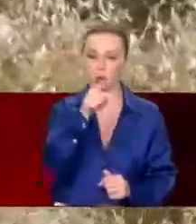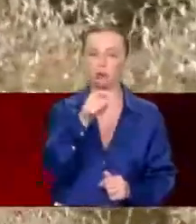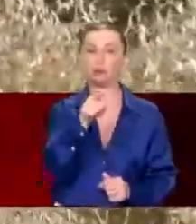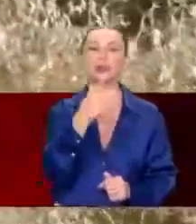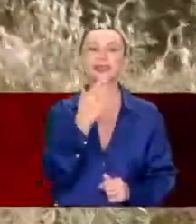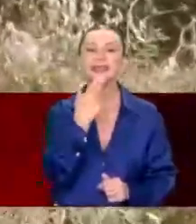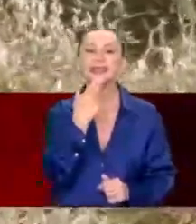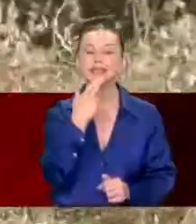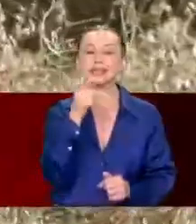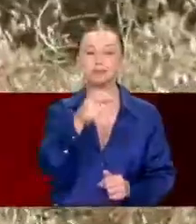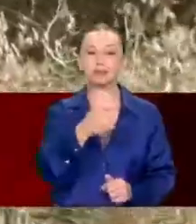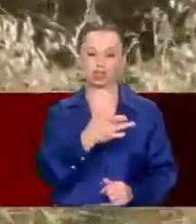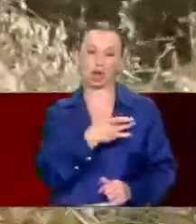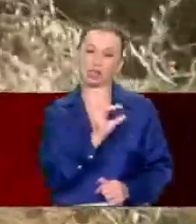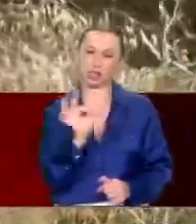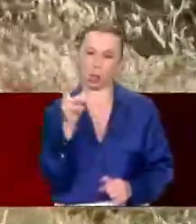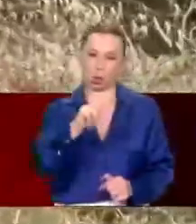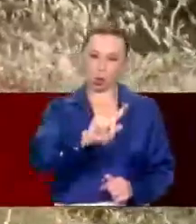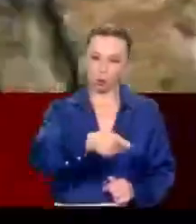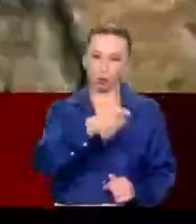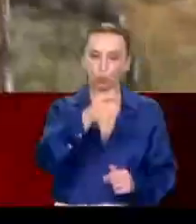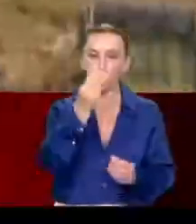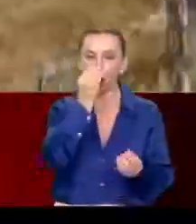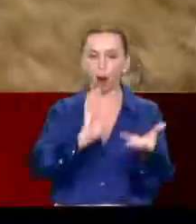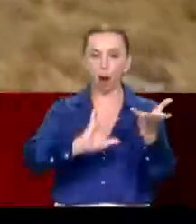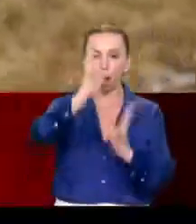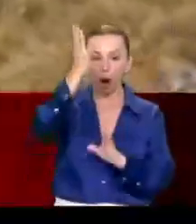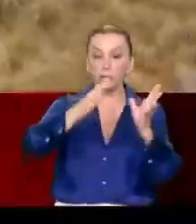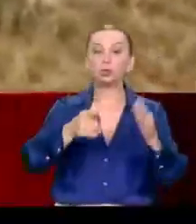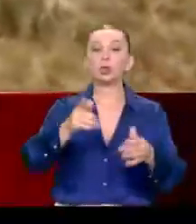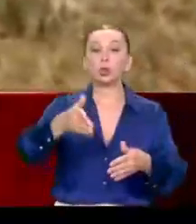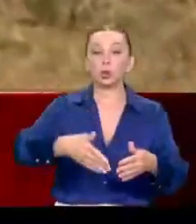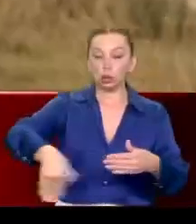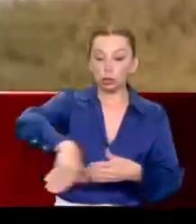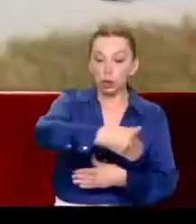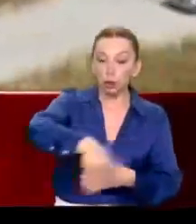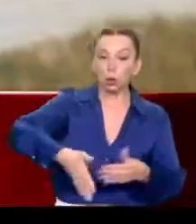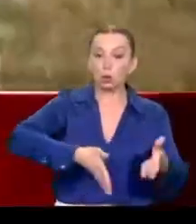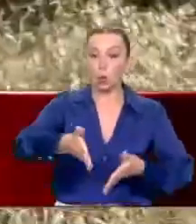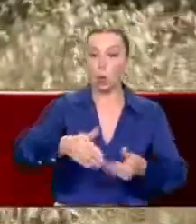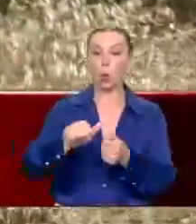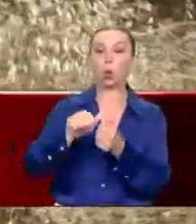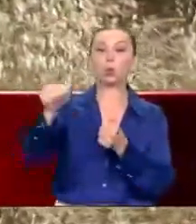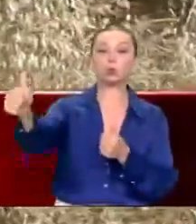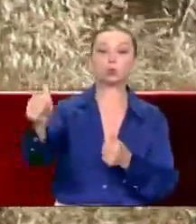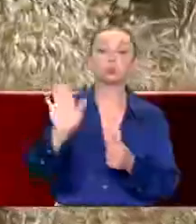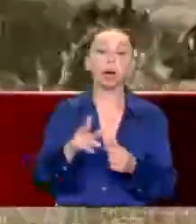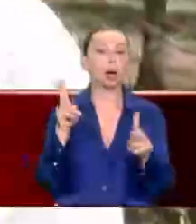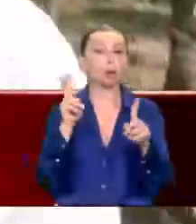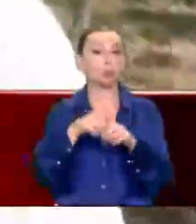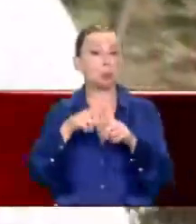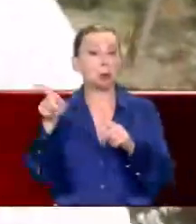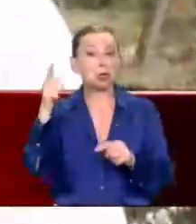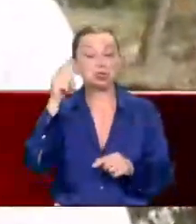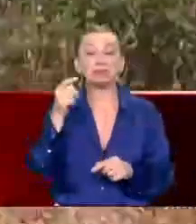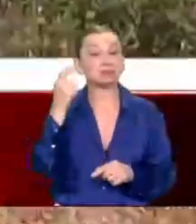bedeninin bulunduğu ağaçlık alan hem ana caddeye hem de sokağa uzak. Bundan dolayı da ekiplerin aklına ilk önce